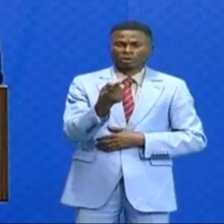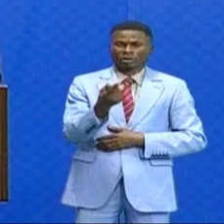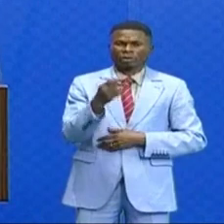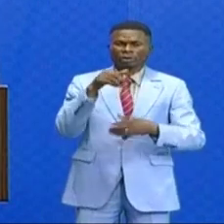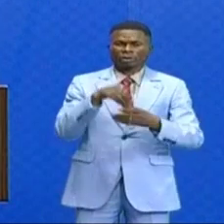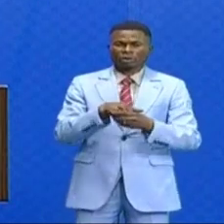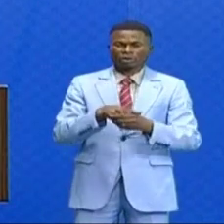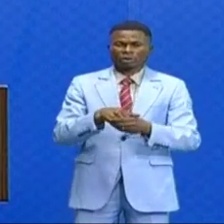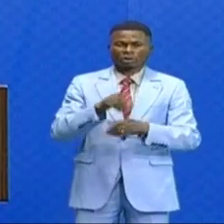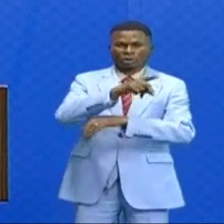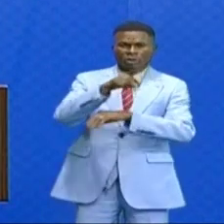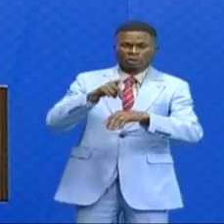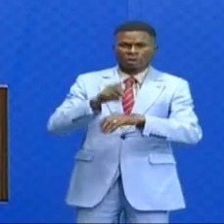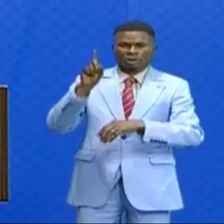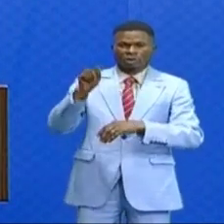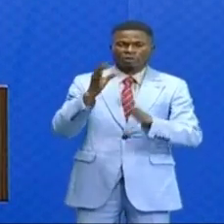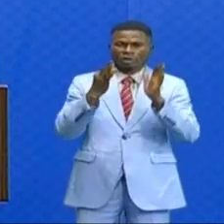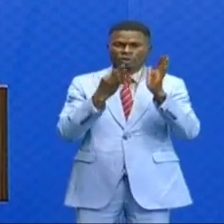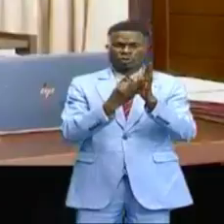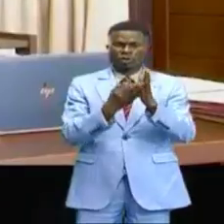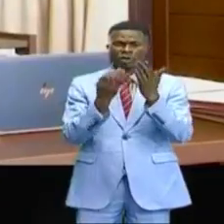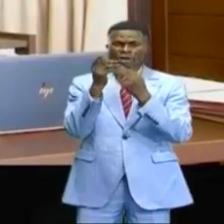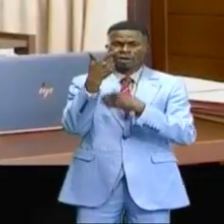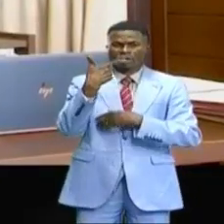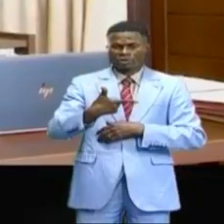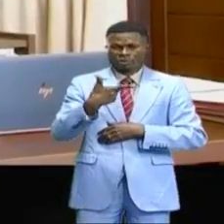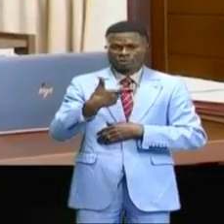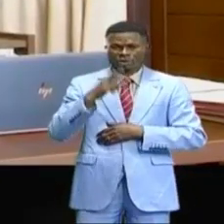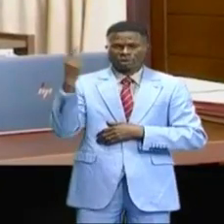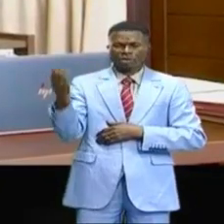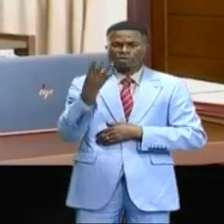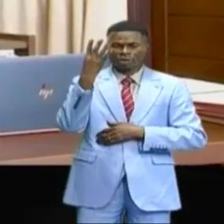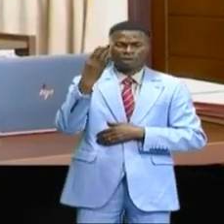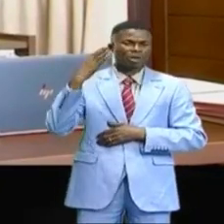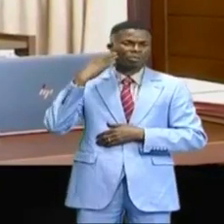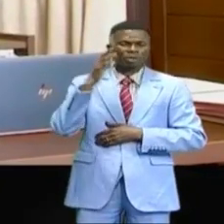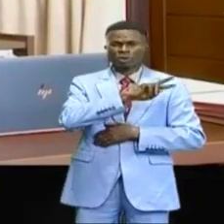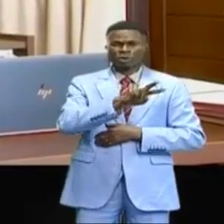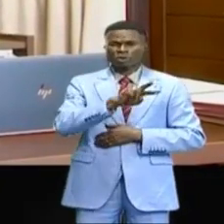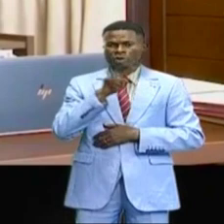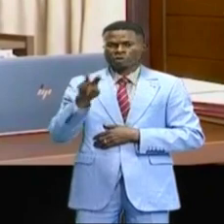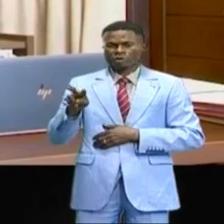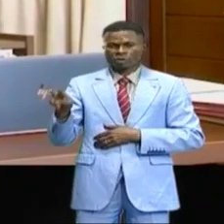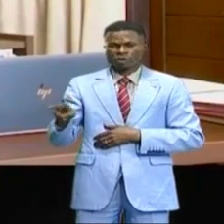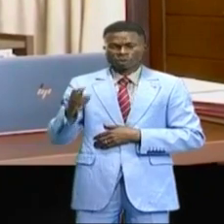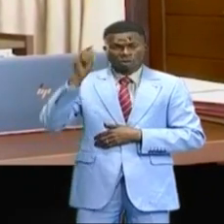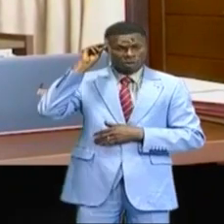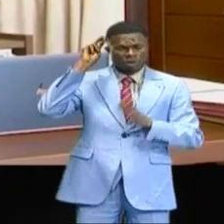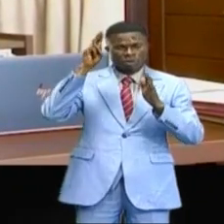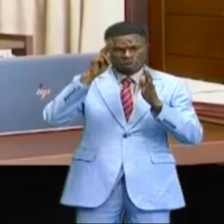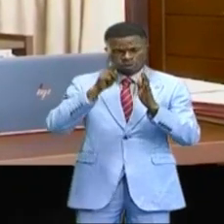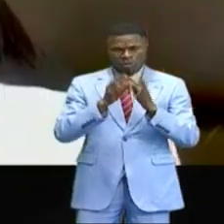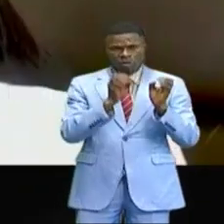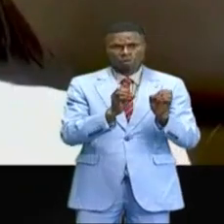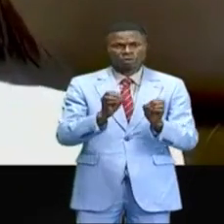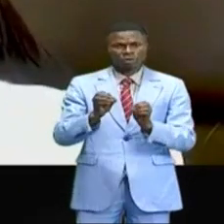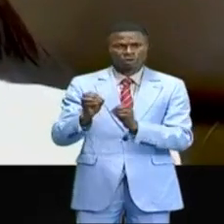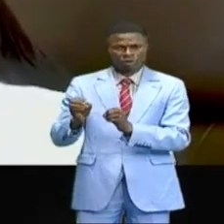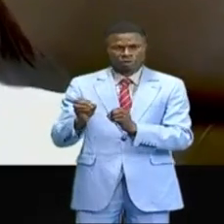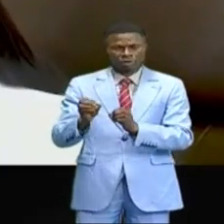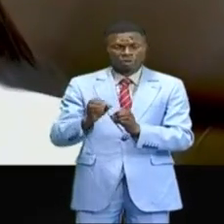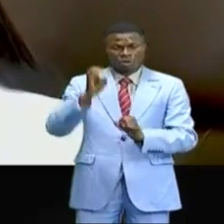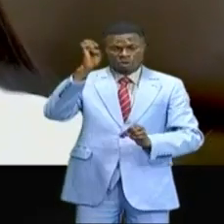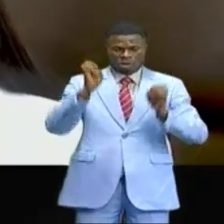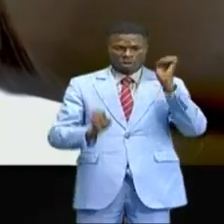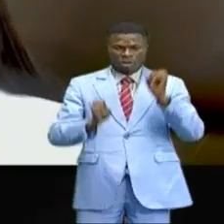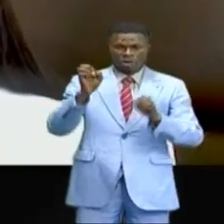de la période du 28 février au 24 mars 2022, le gouvernement a organisé une